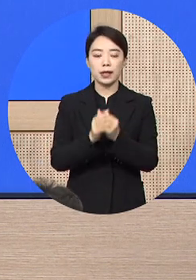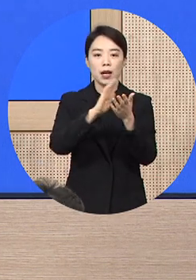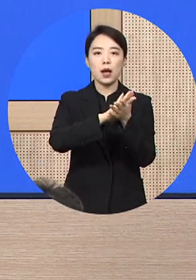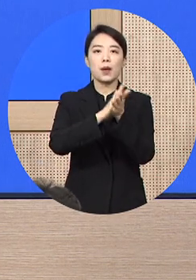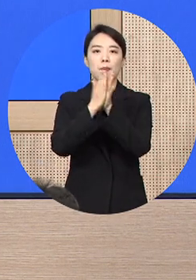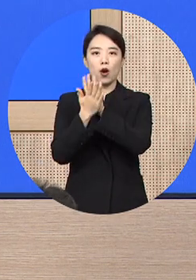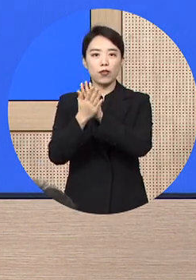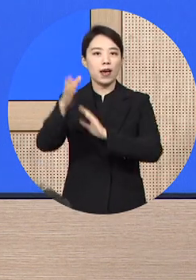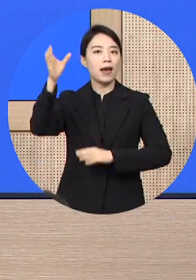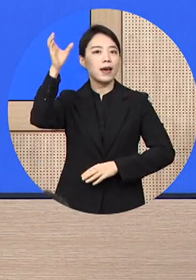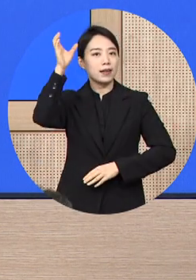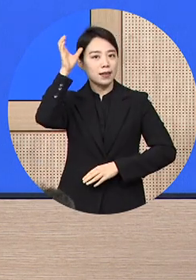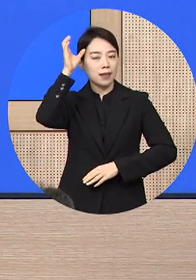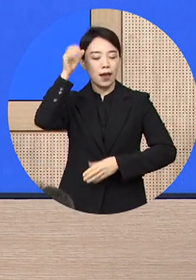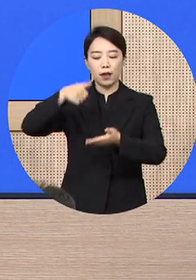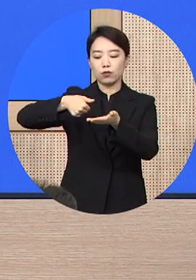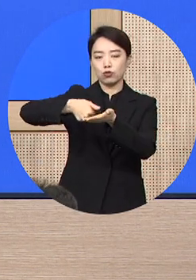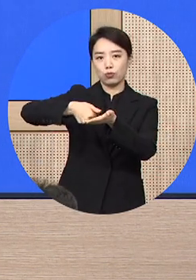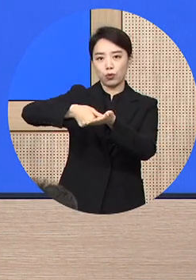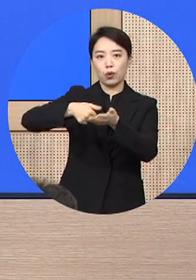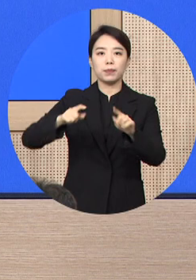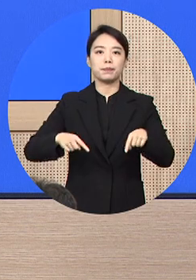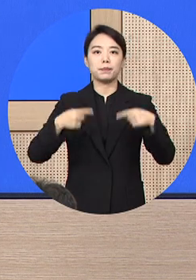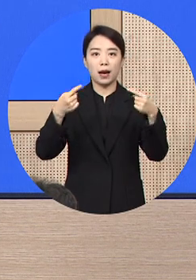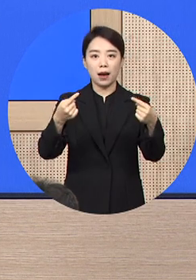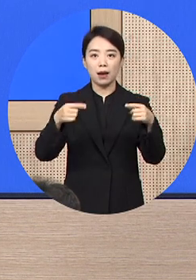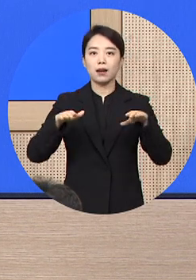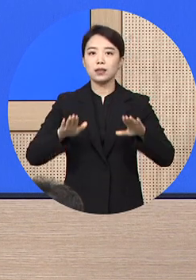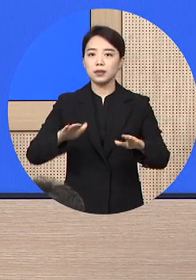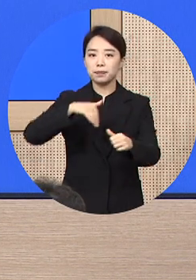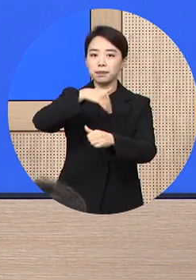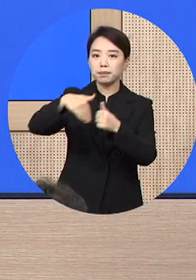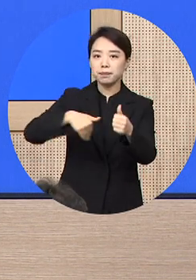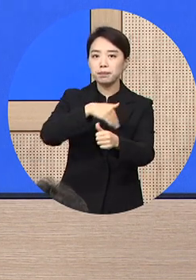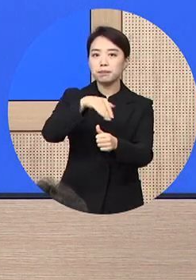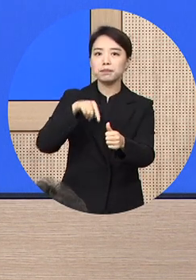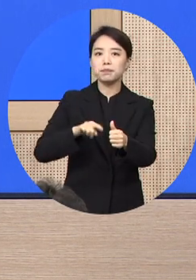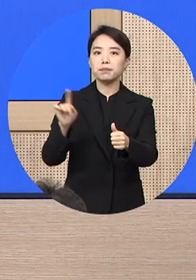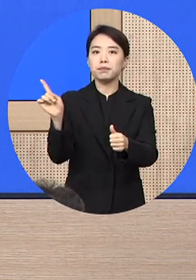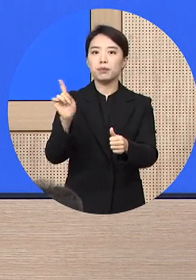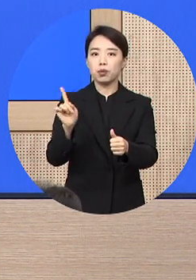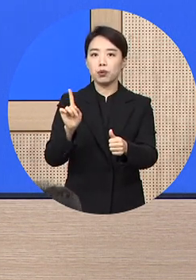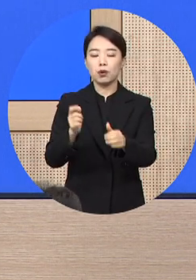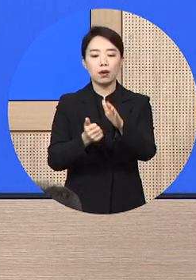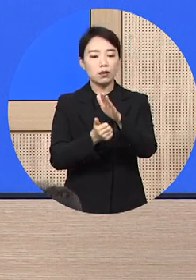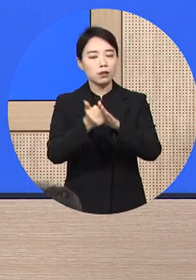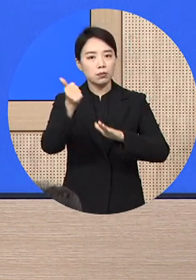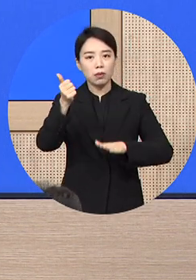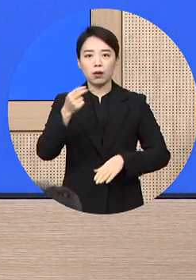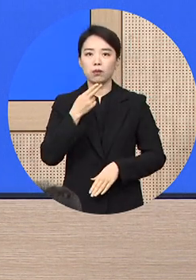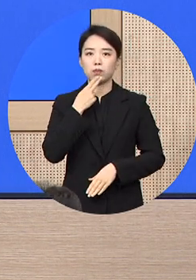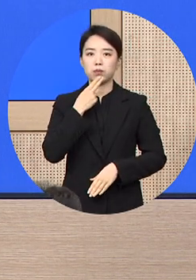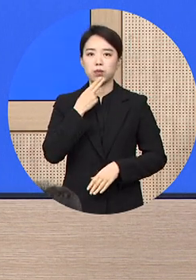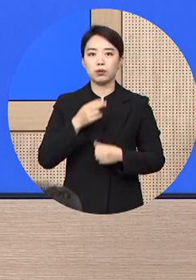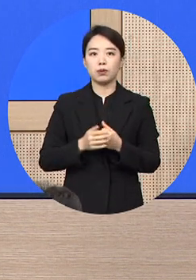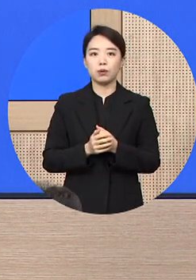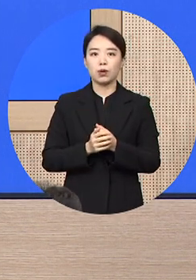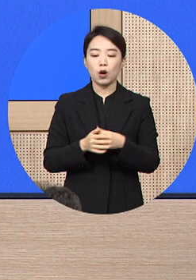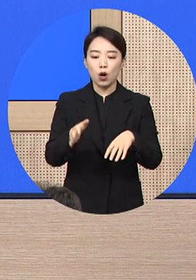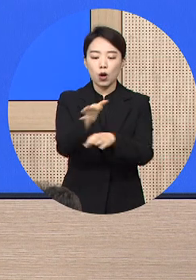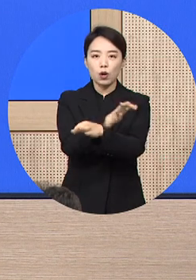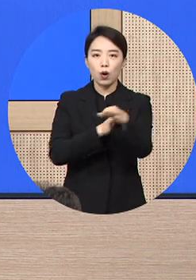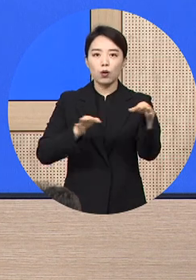변화를 기대하며 투표했습니다. 그러나 지금 어떤 희망이 남아있습니까? 경제는